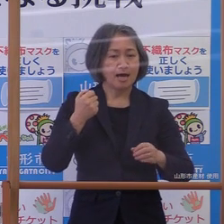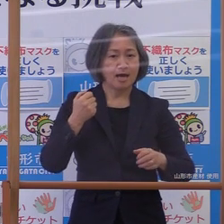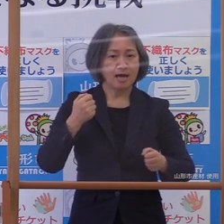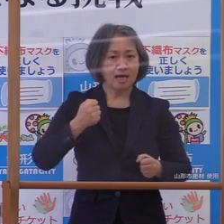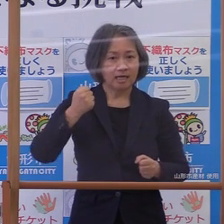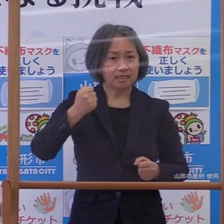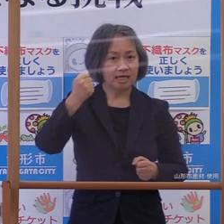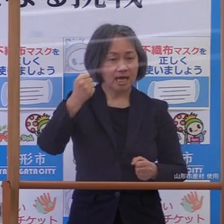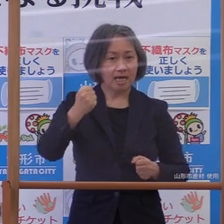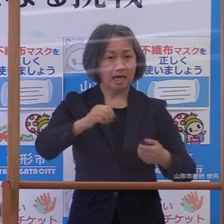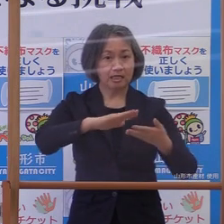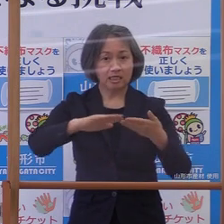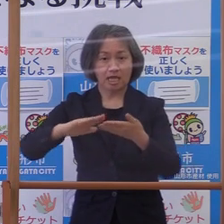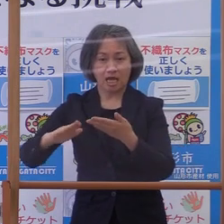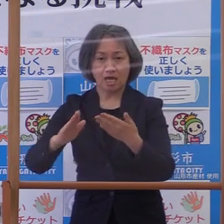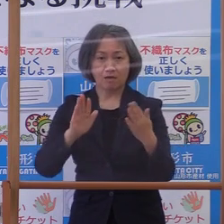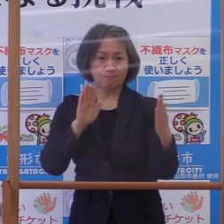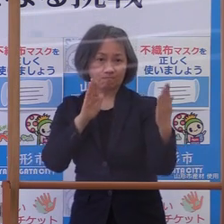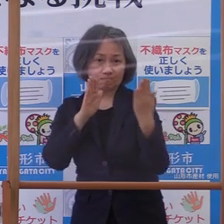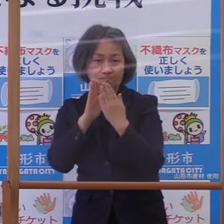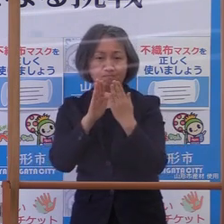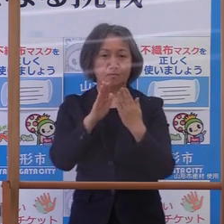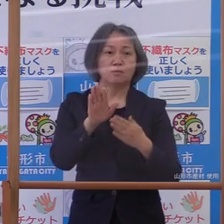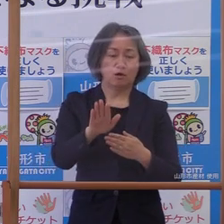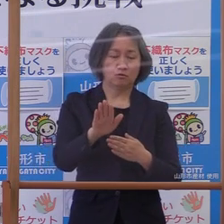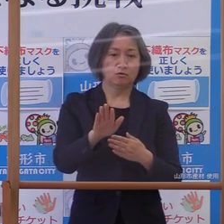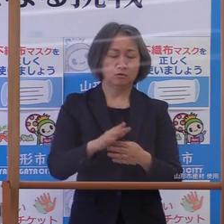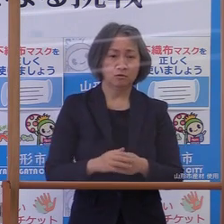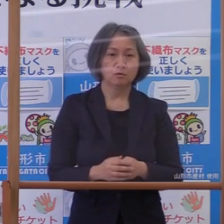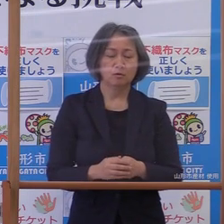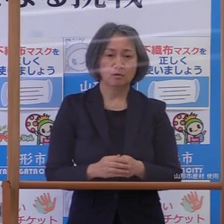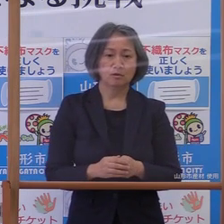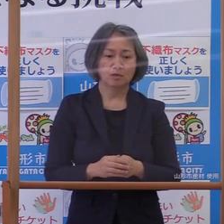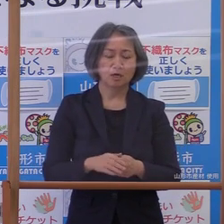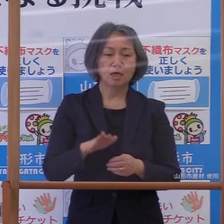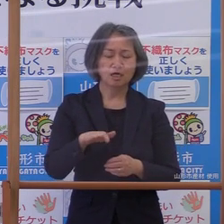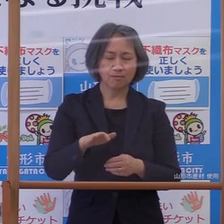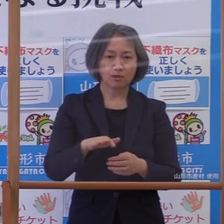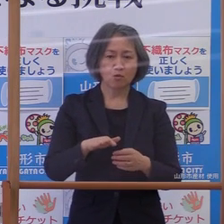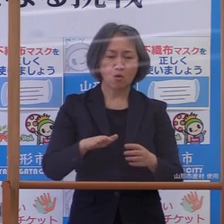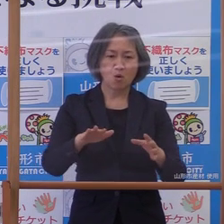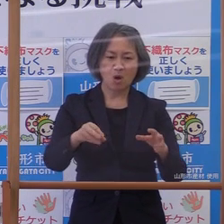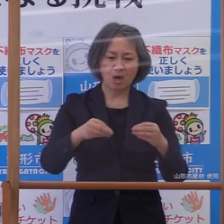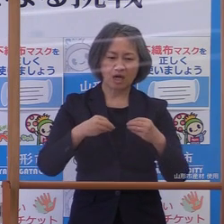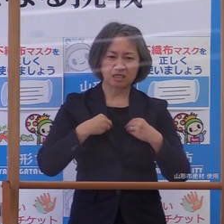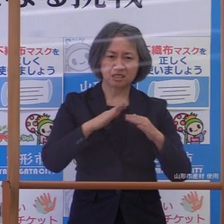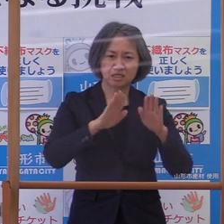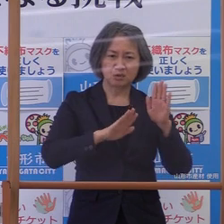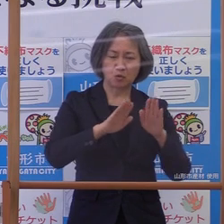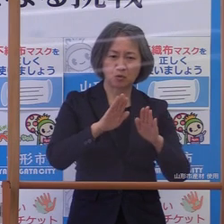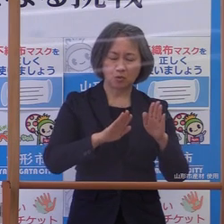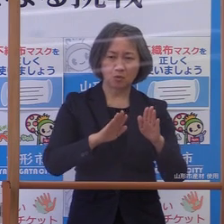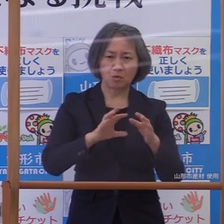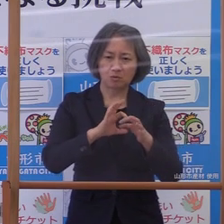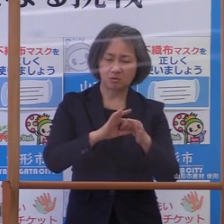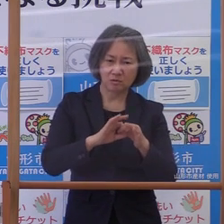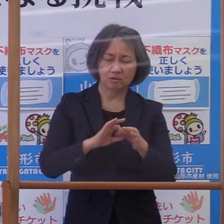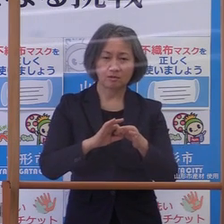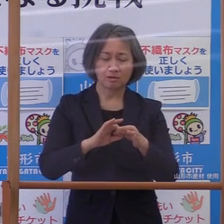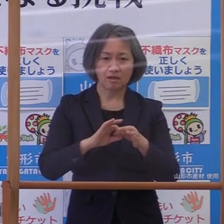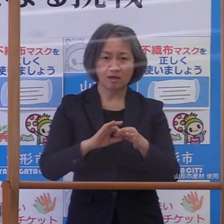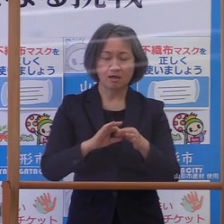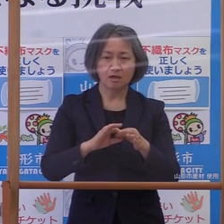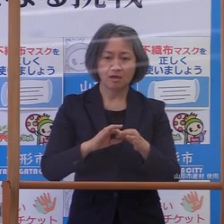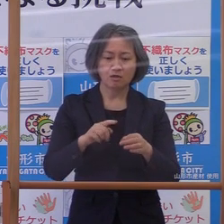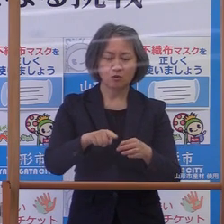程が近づいている中で、今の感染状況とかも検討してなかなかこう聖火リ